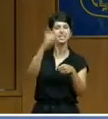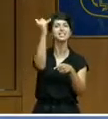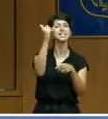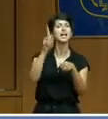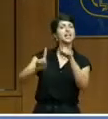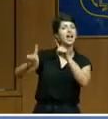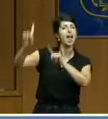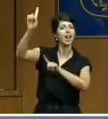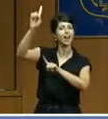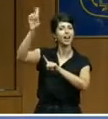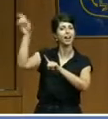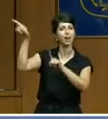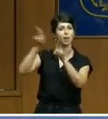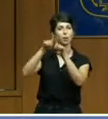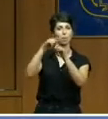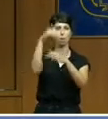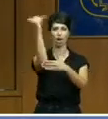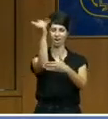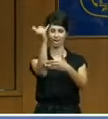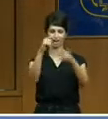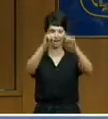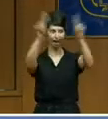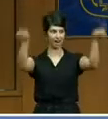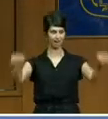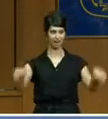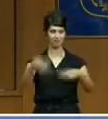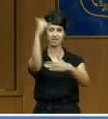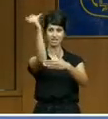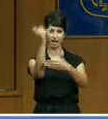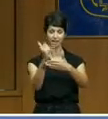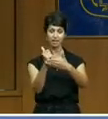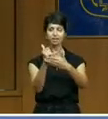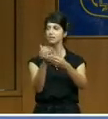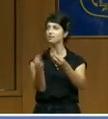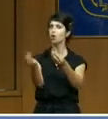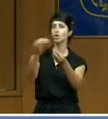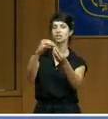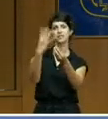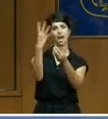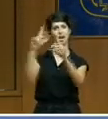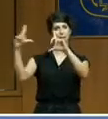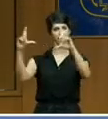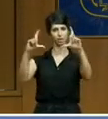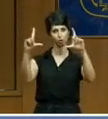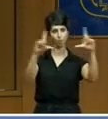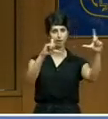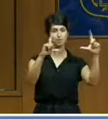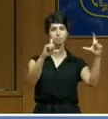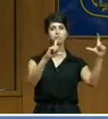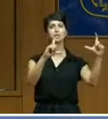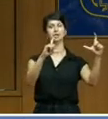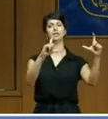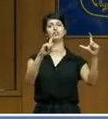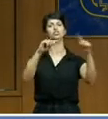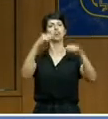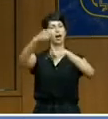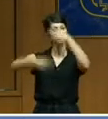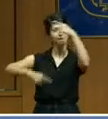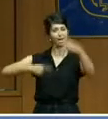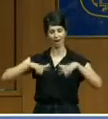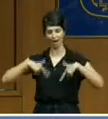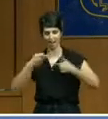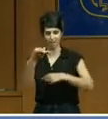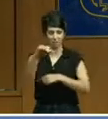האל הזה עם אקריליקן קנבס, וצירפתי לו 4 תצלומים לאורך המעגל הבלסטוגני, ועכשיו